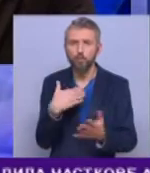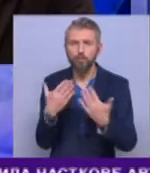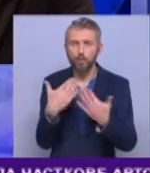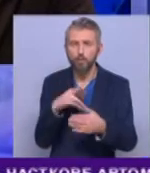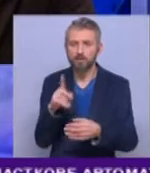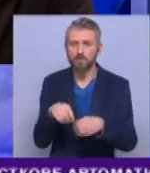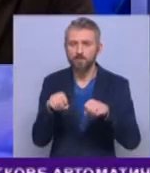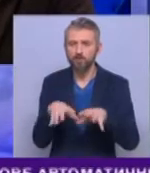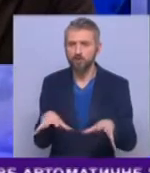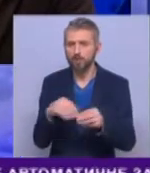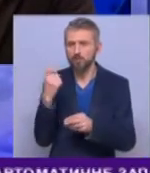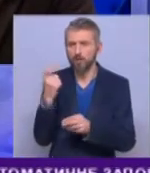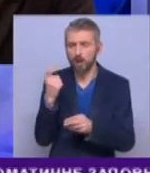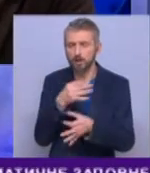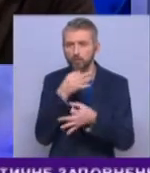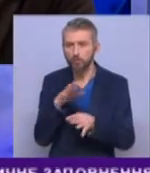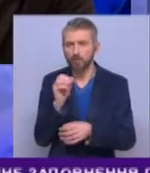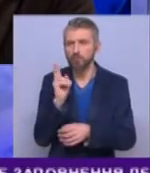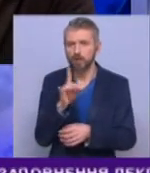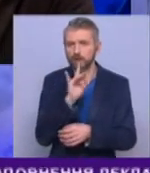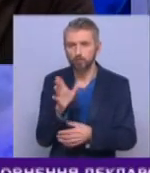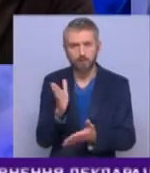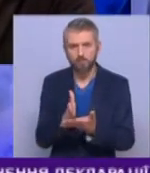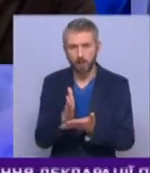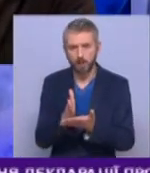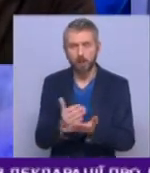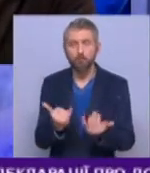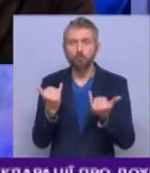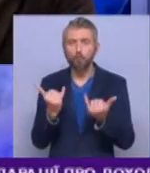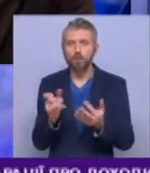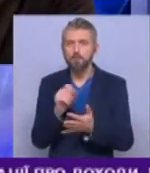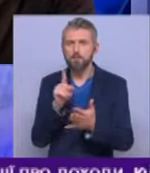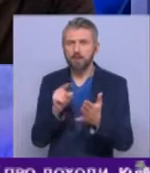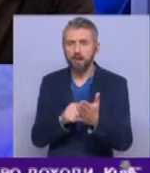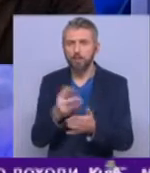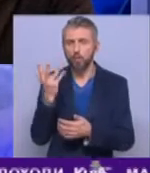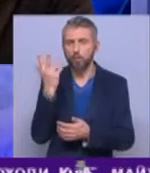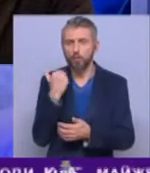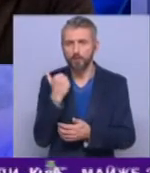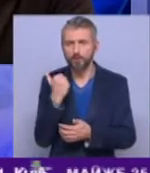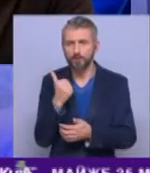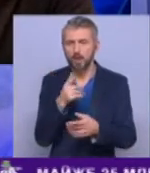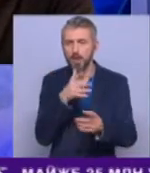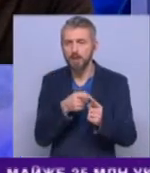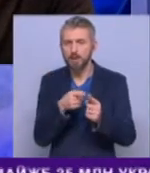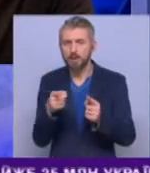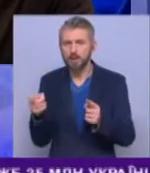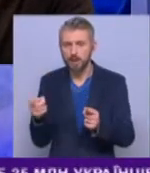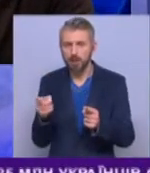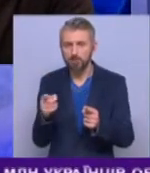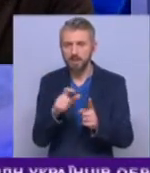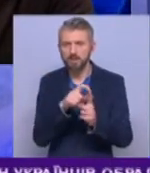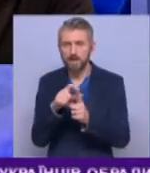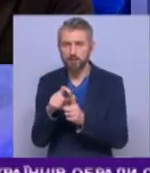без рішення співвласників, будь-який ЖЕК не буде мати. Сьогодні питання, коли... термін балансоутримання,